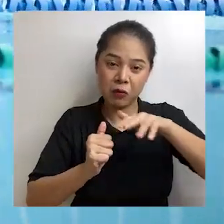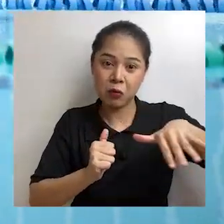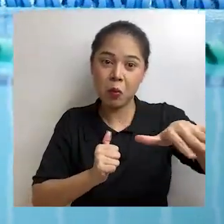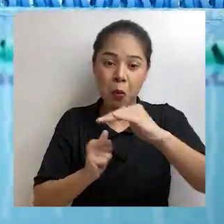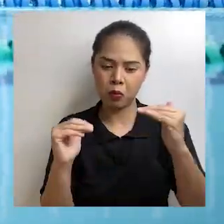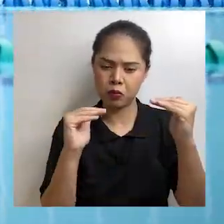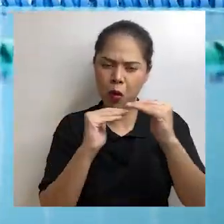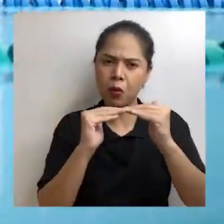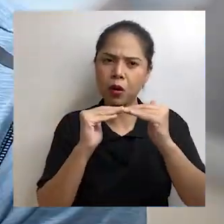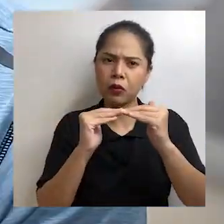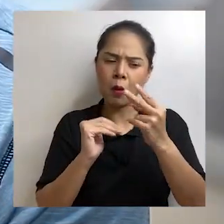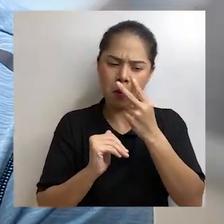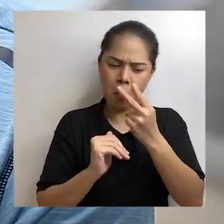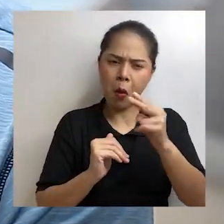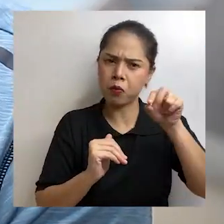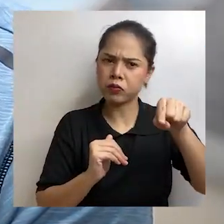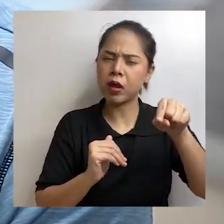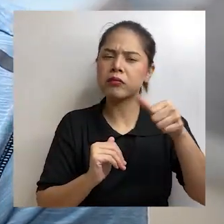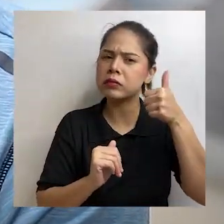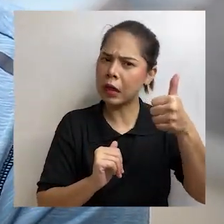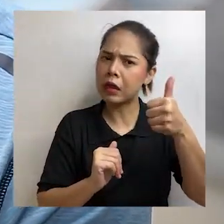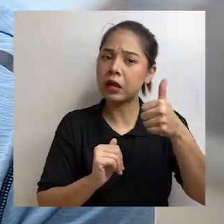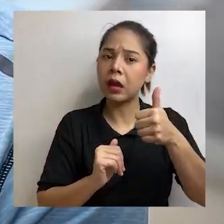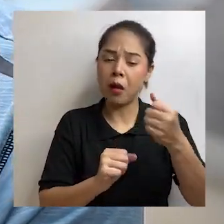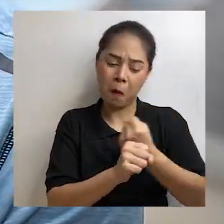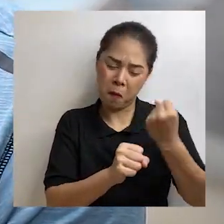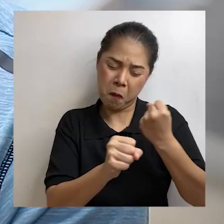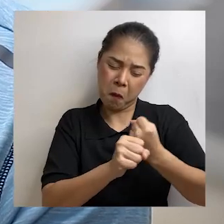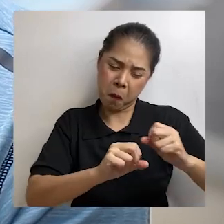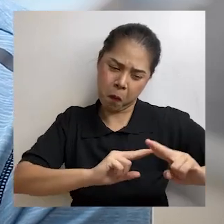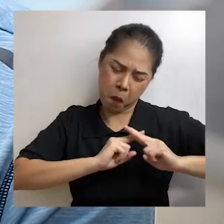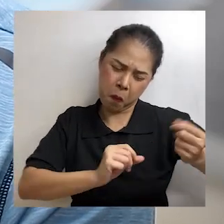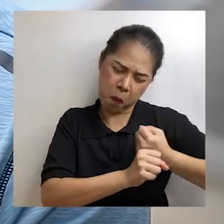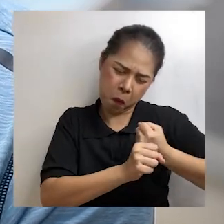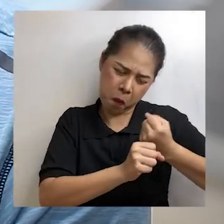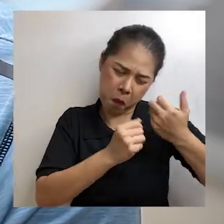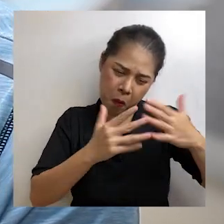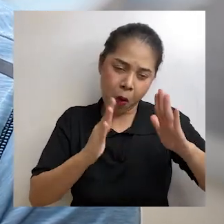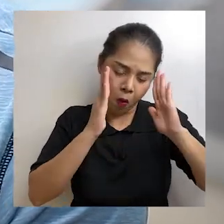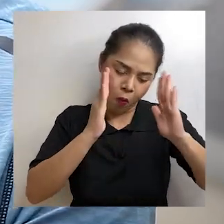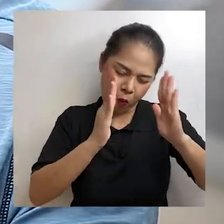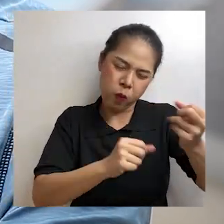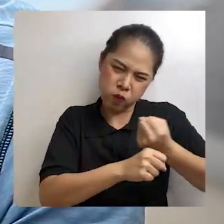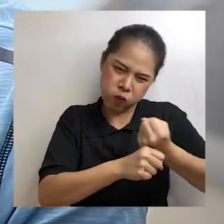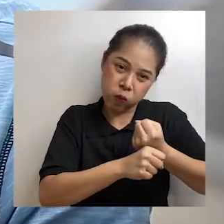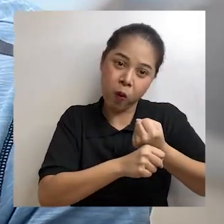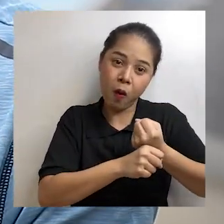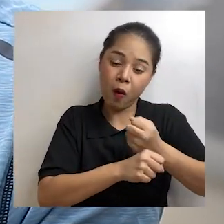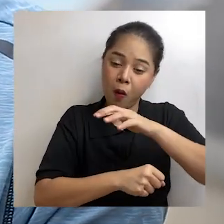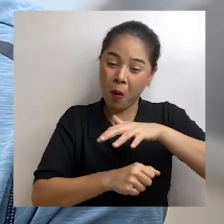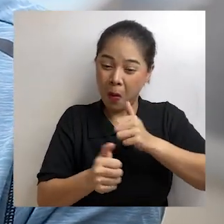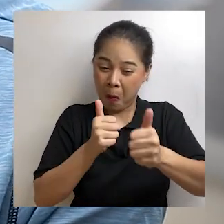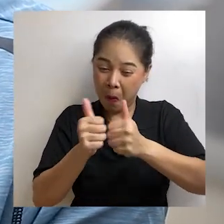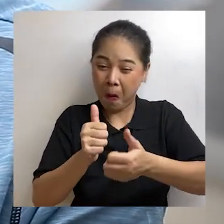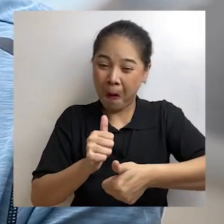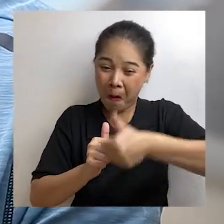การกีฬาผมว่ามันเป็นอะไรที่โอเคมากกว่าเรากลับไปฝึกซ้อมด้วยตัวเองเรากลับมาตั้งใจซ้อมด้วยเองเรารับฟีดแบคจากการแข่งขัน